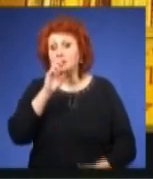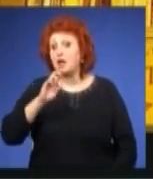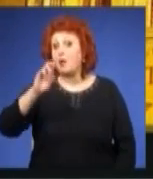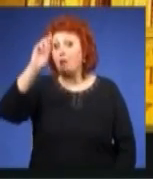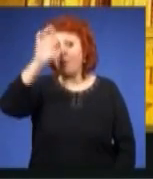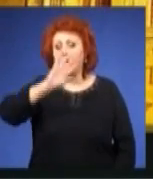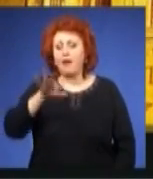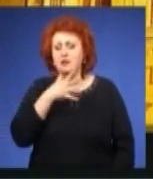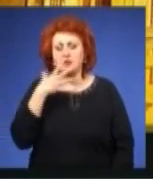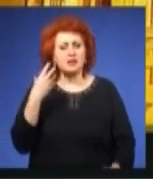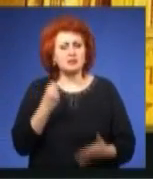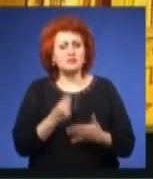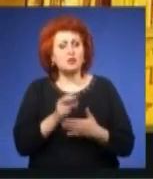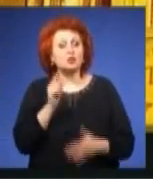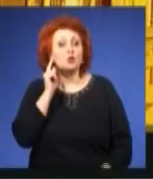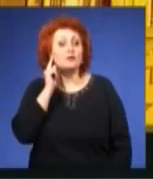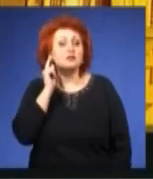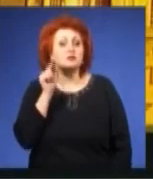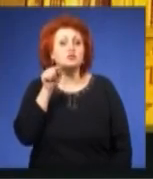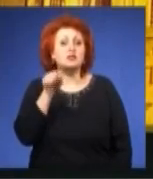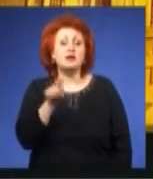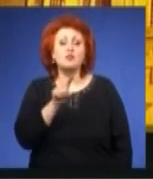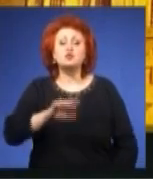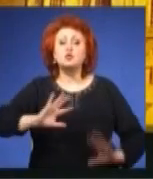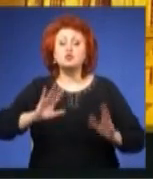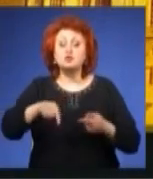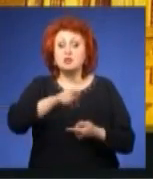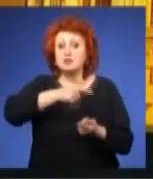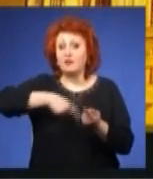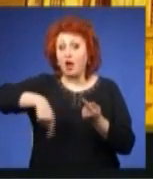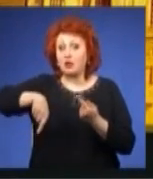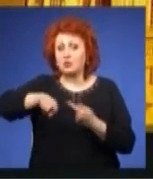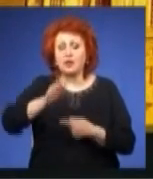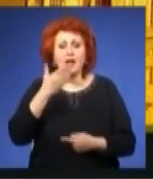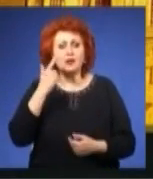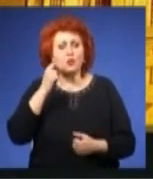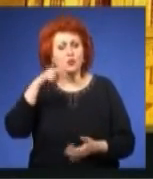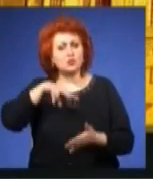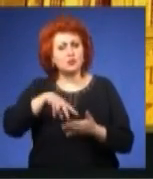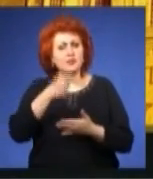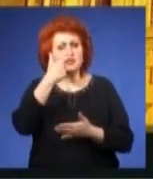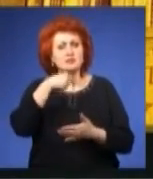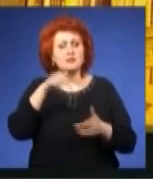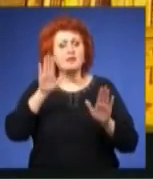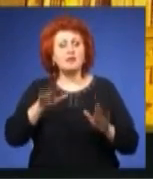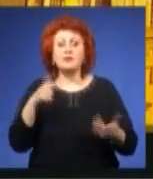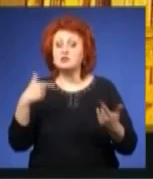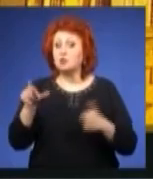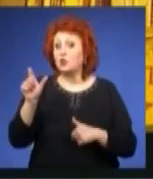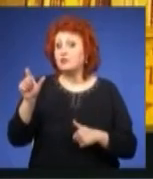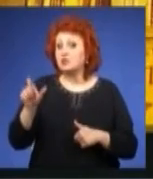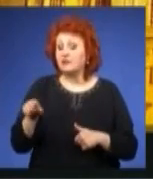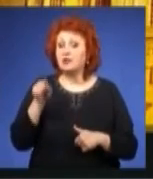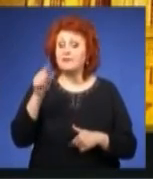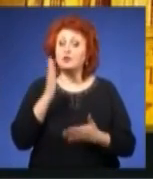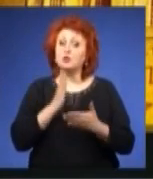волю Божию, а не свою волю, кто прислушивается к тому, что происходит вокруг, и легко может поставить себя на место другого